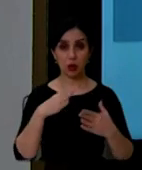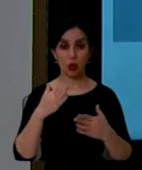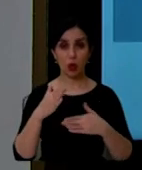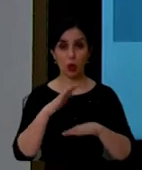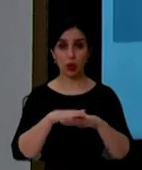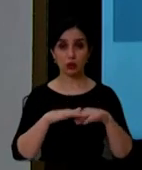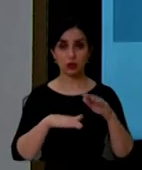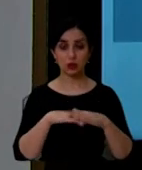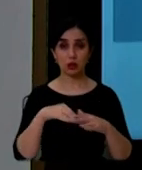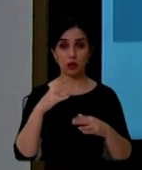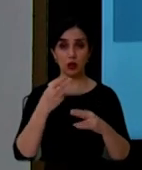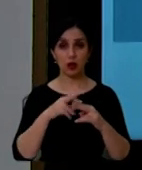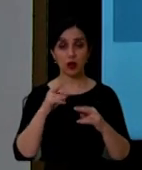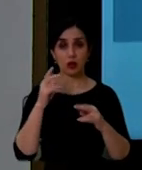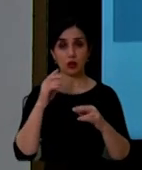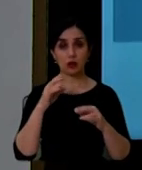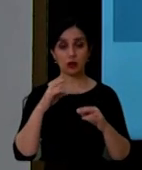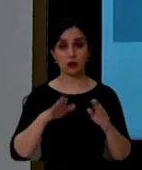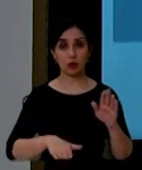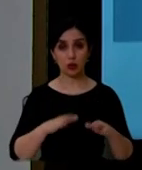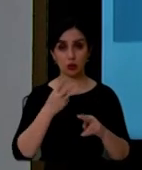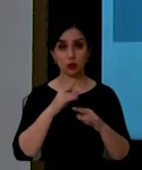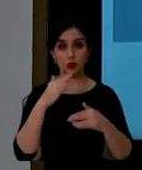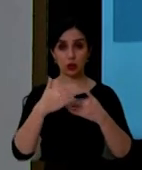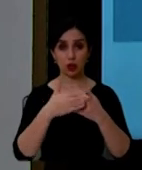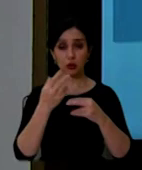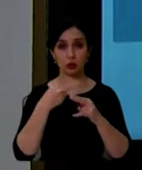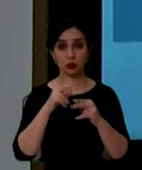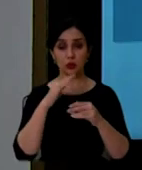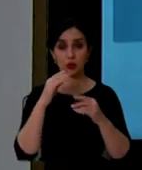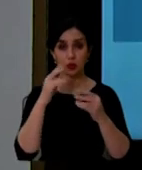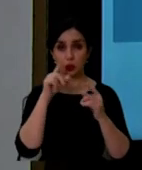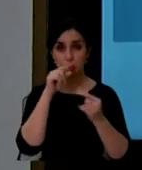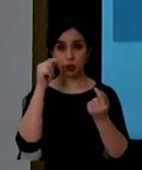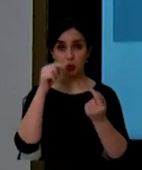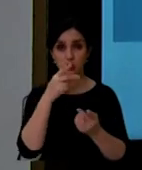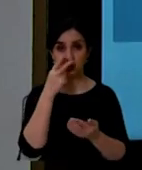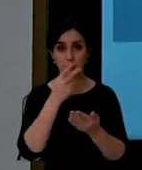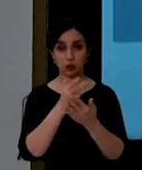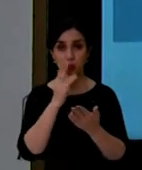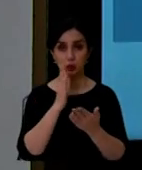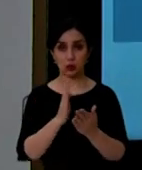ayaklərinin qanatka ayləngəlləgi isə kuşlar sınfı gə xoasləginə korsatadı.